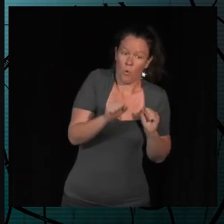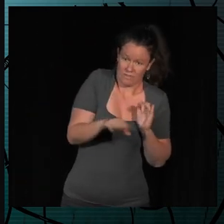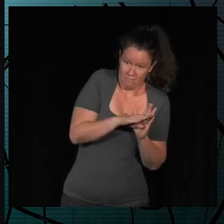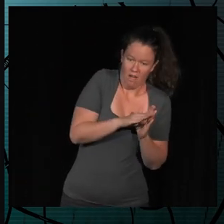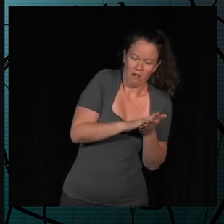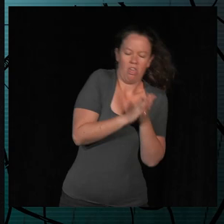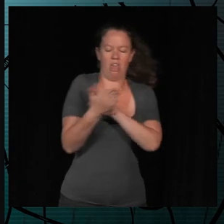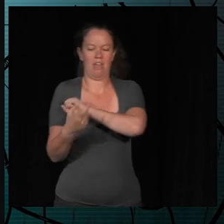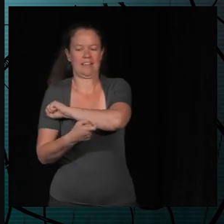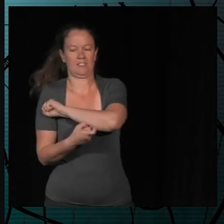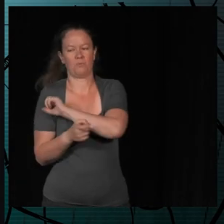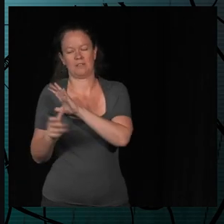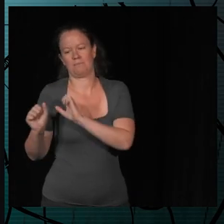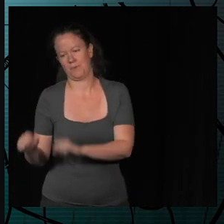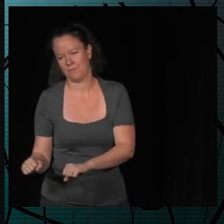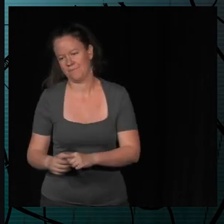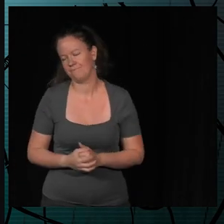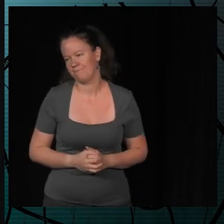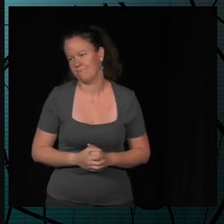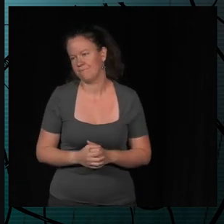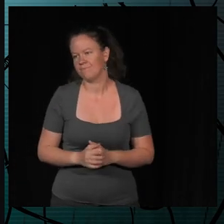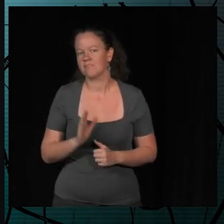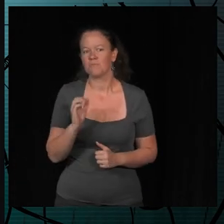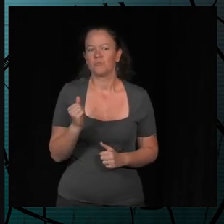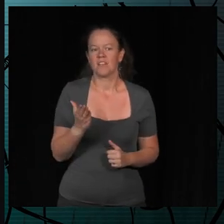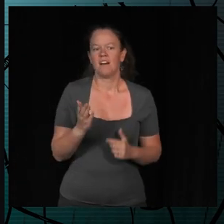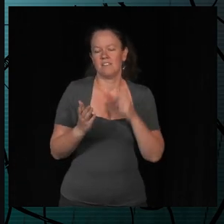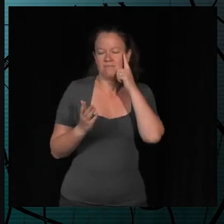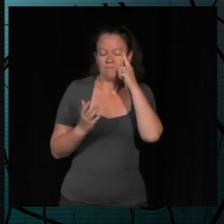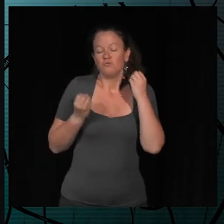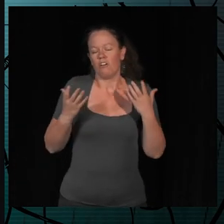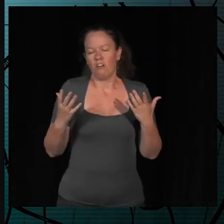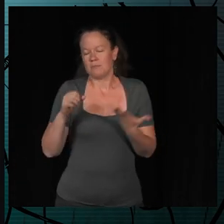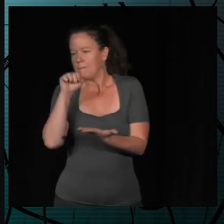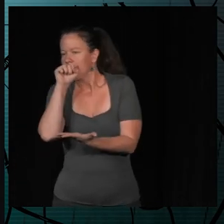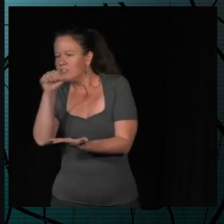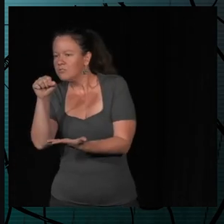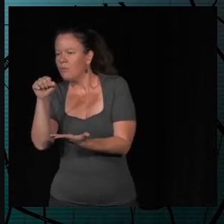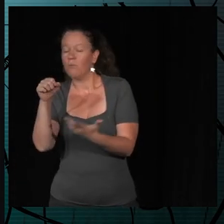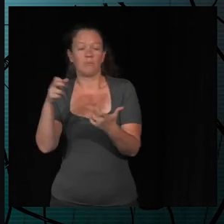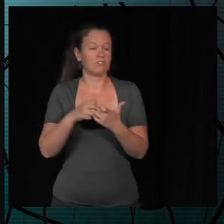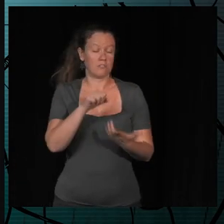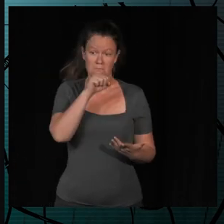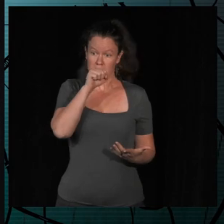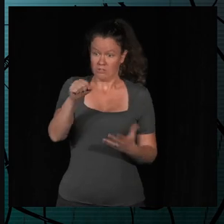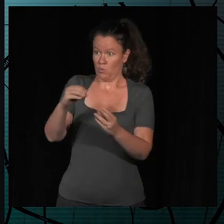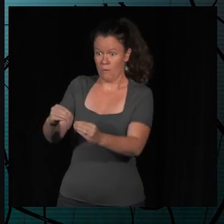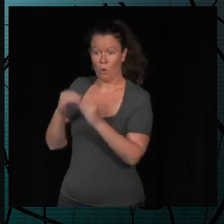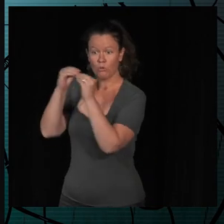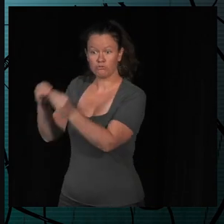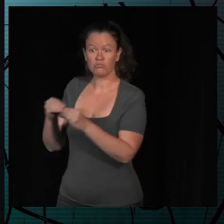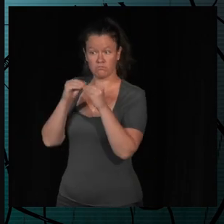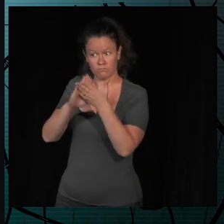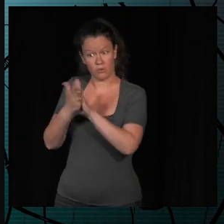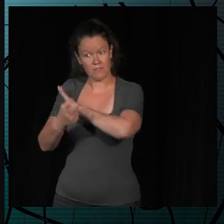euh et c'est vrai que c'est la raison pour laquelle on on oppose la passion entre autre amoureuse mais qui peut peut devenir